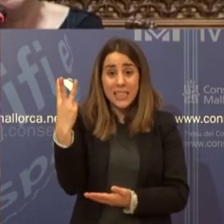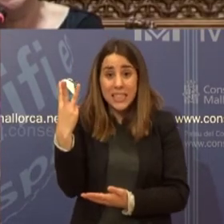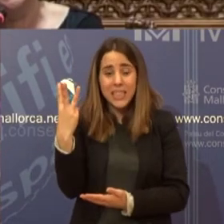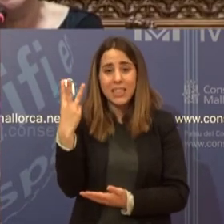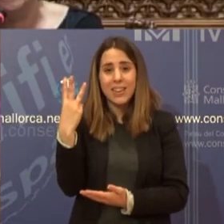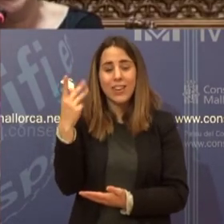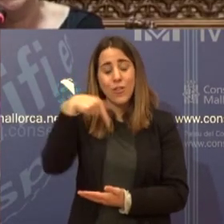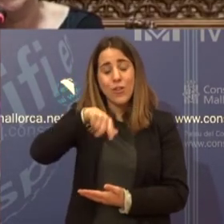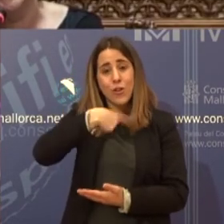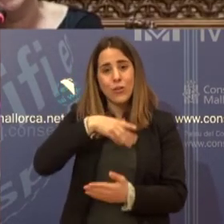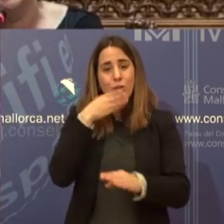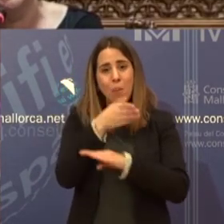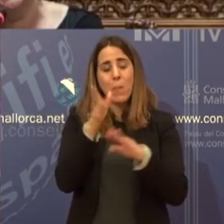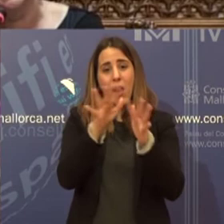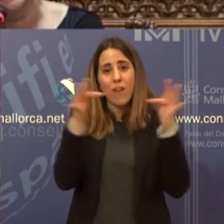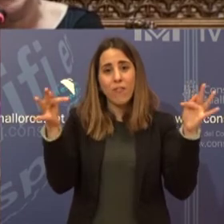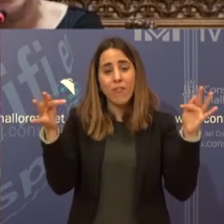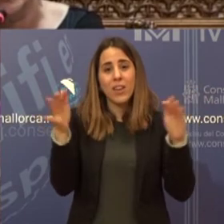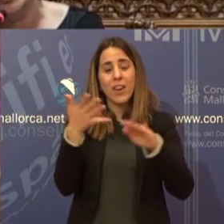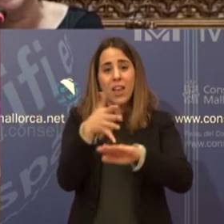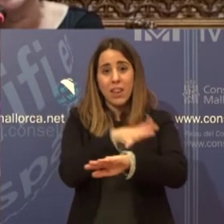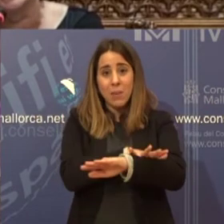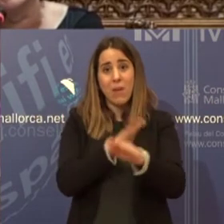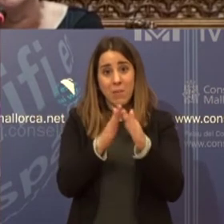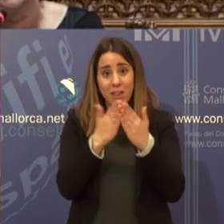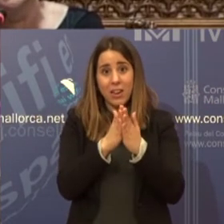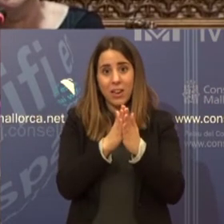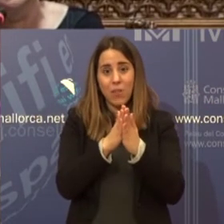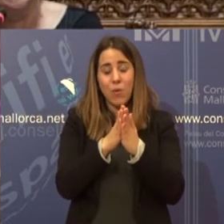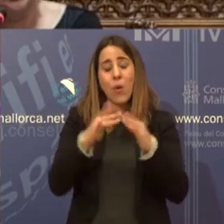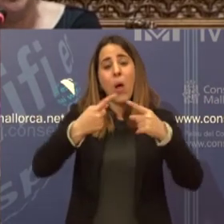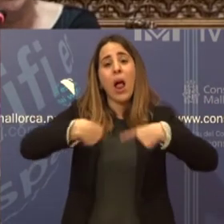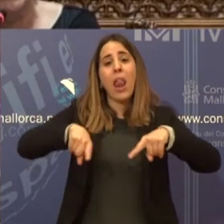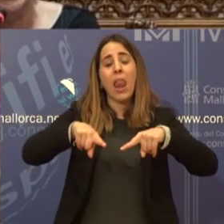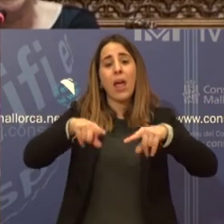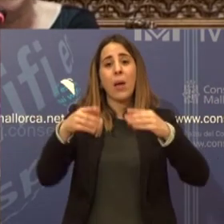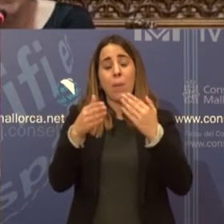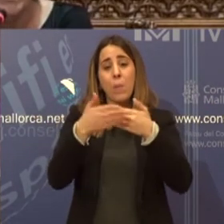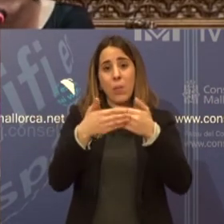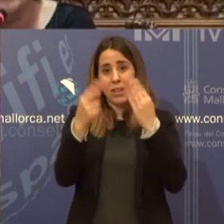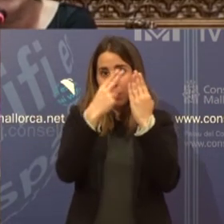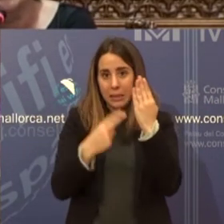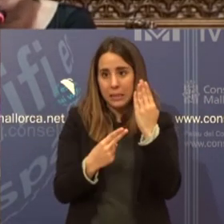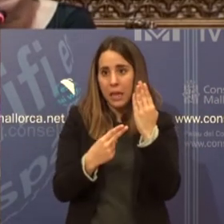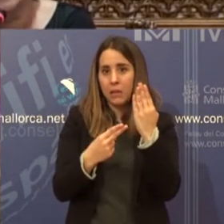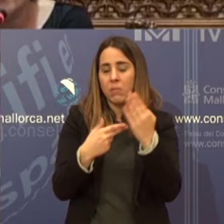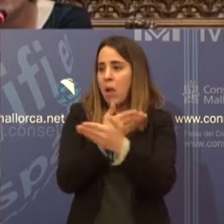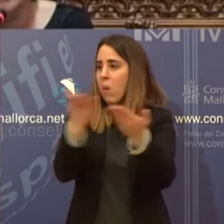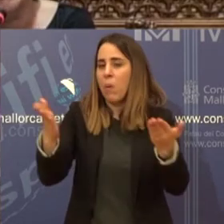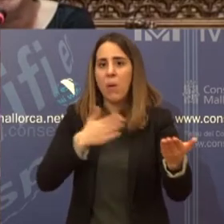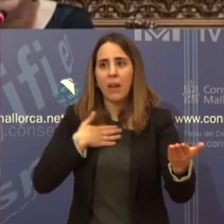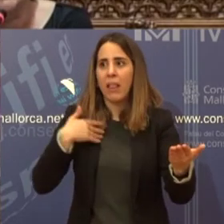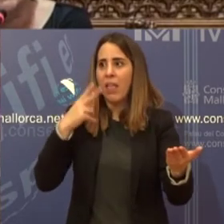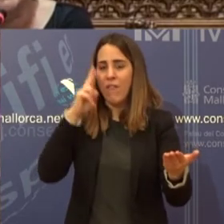23 estirem a la Fira del Llibre de Palma a la plaça de la Porta Pintada. Si qualcú pot venir, vol passar per allà i ens vol visitar,